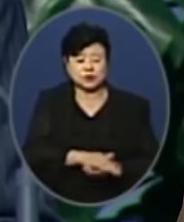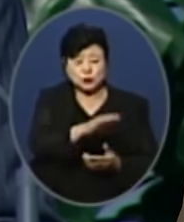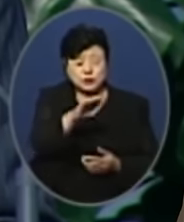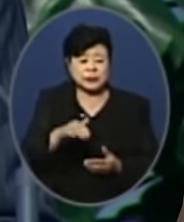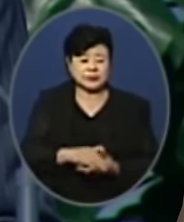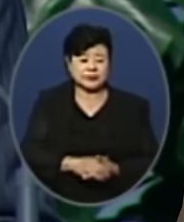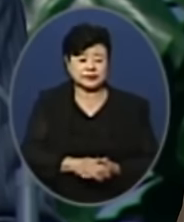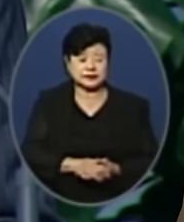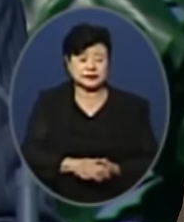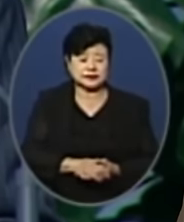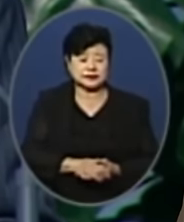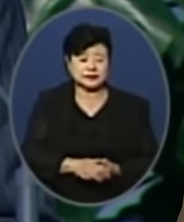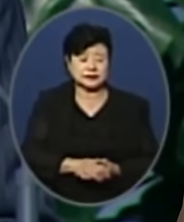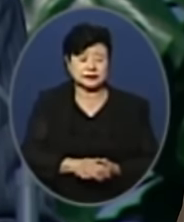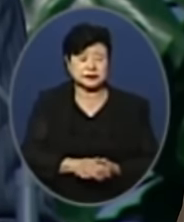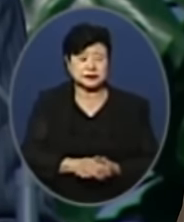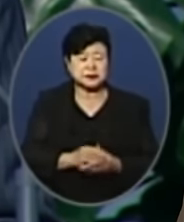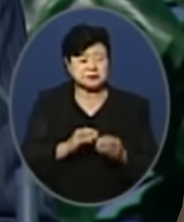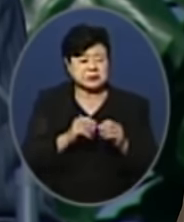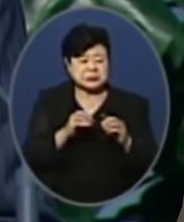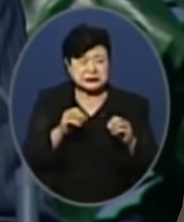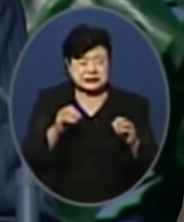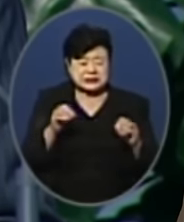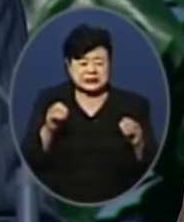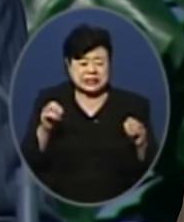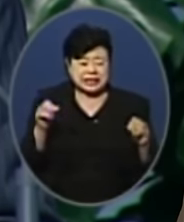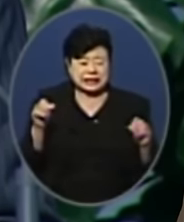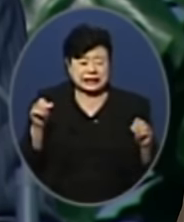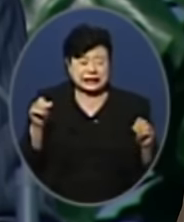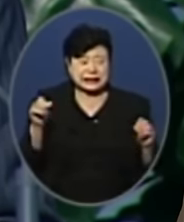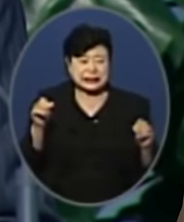우리와 비슷한